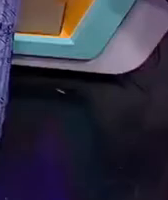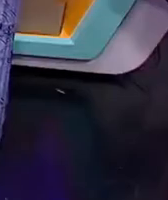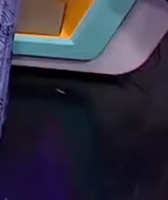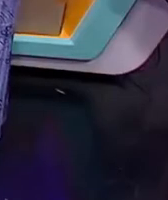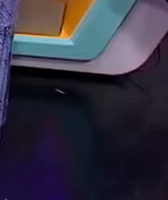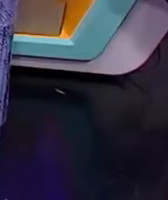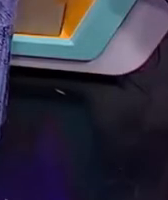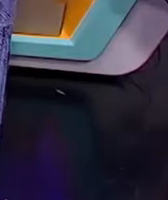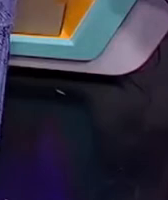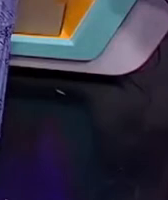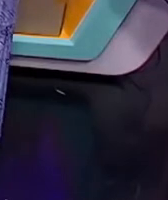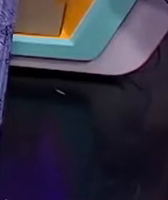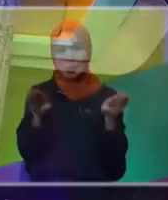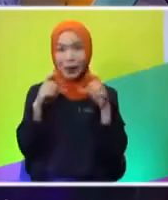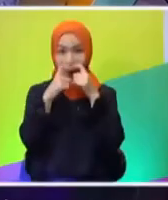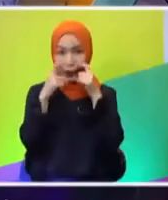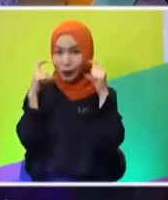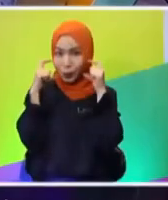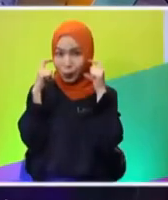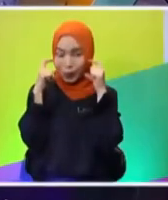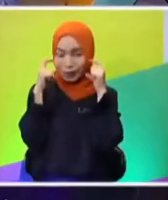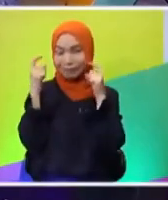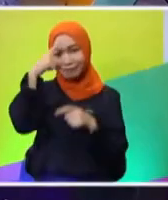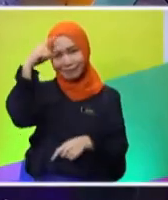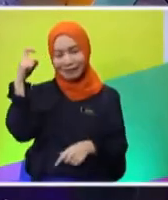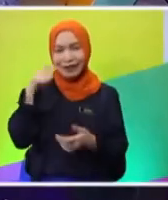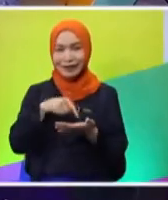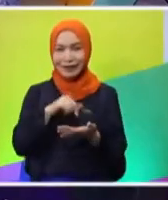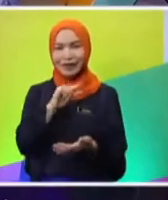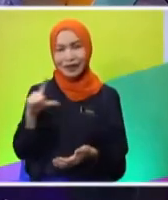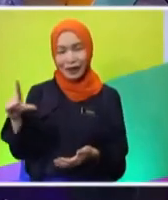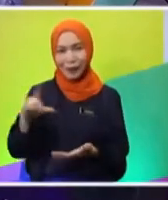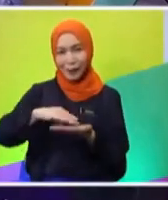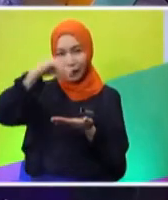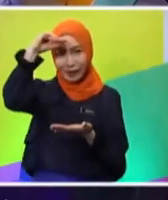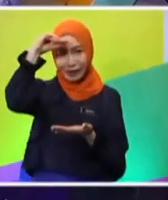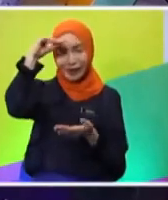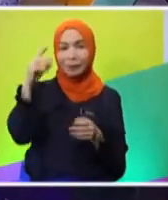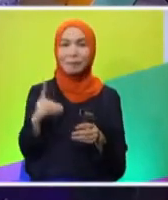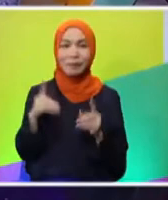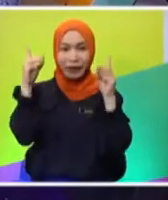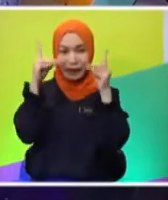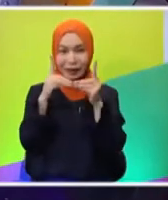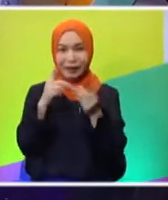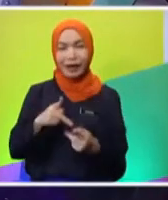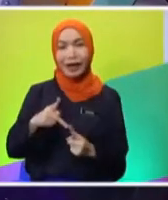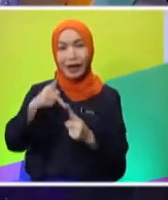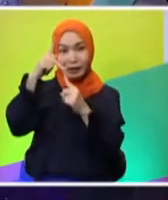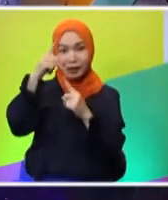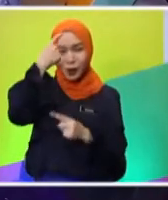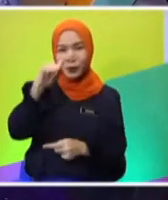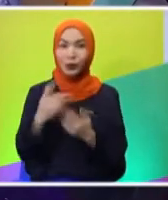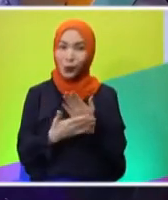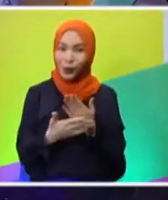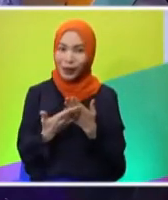membuka penutup muka memandangkan ini merupakan slot pendidikan khas jadi untuk memudahkan murid berkeperluan